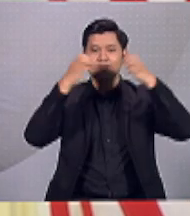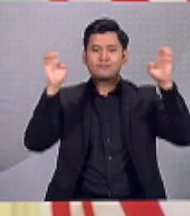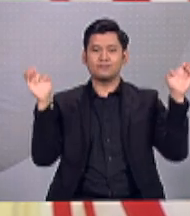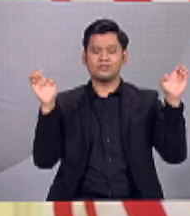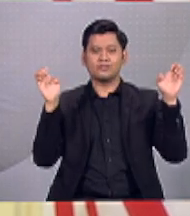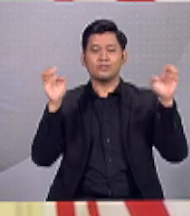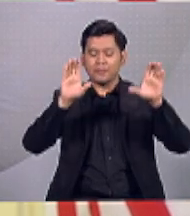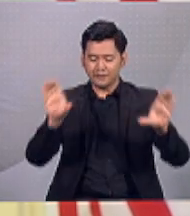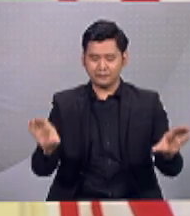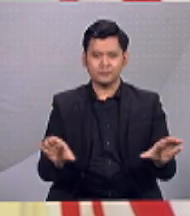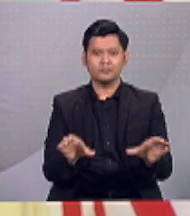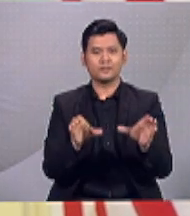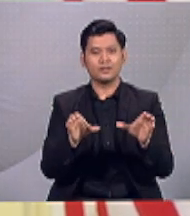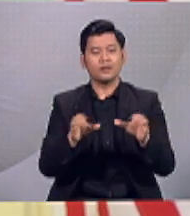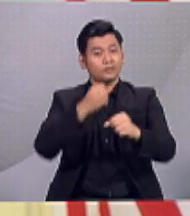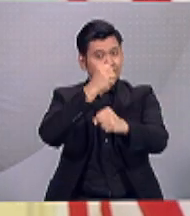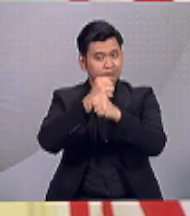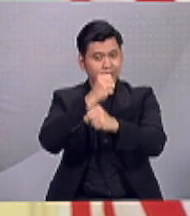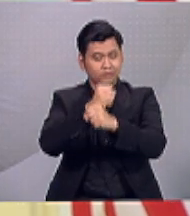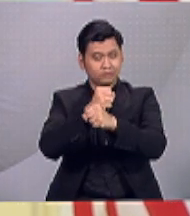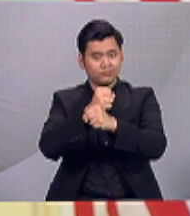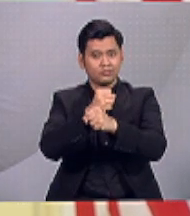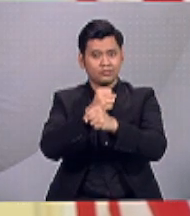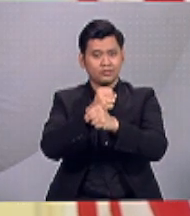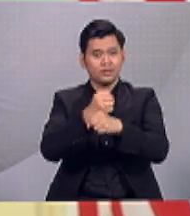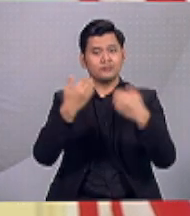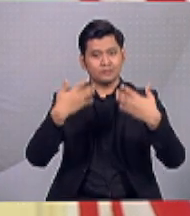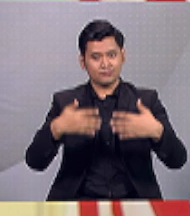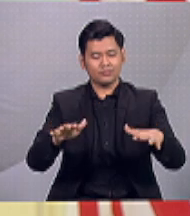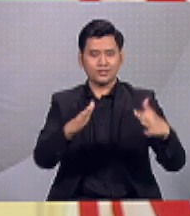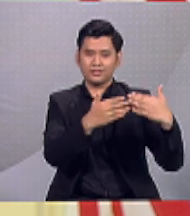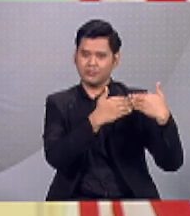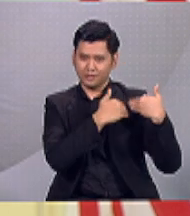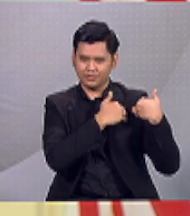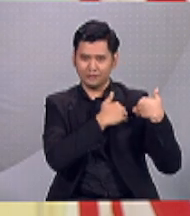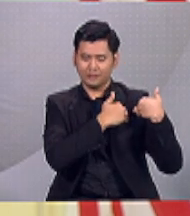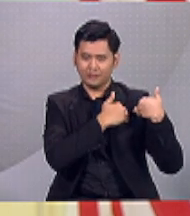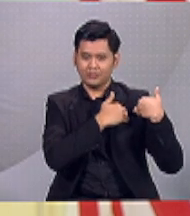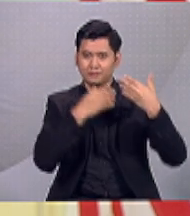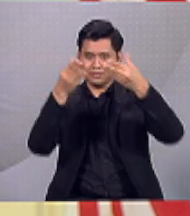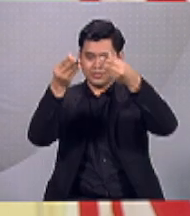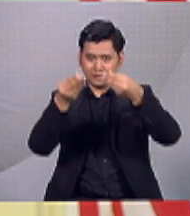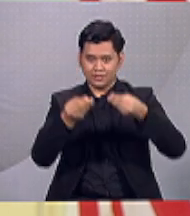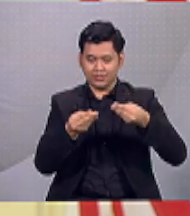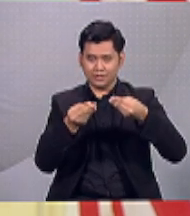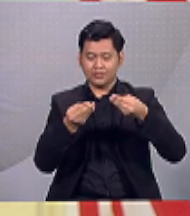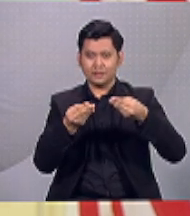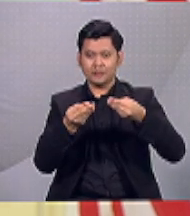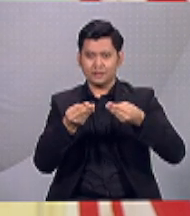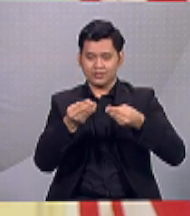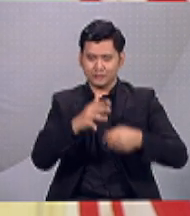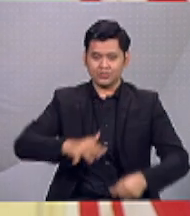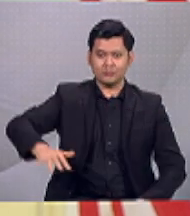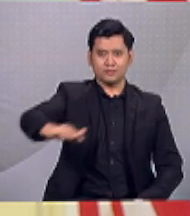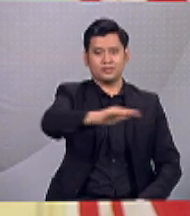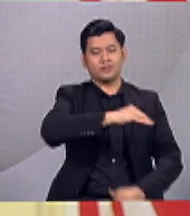dalam melaksanakan tugas yang telah pun diamanahkan kepada mereka. Berupaya